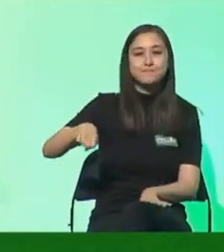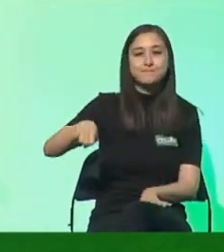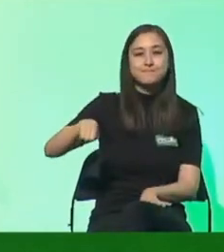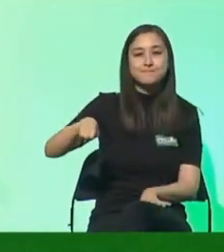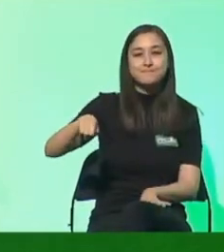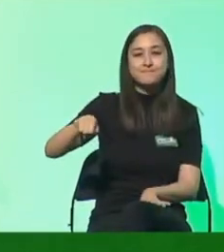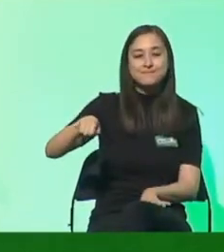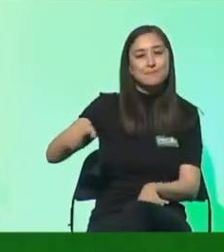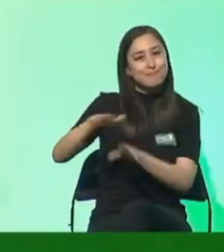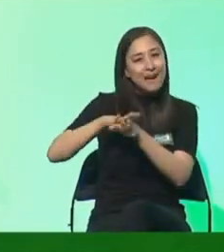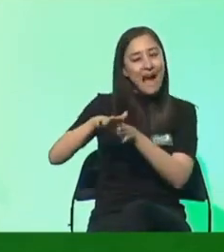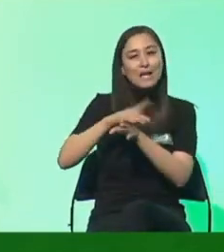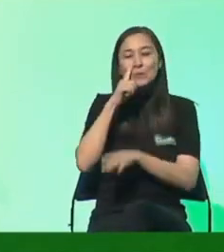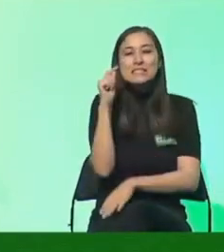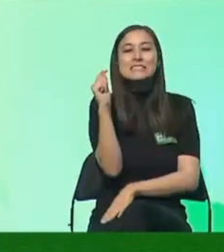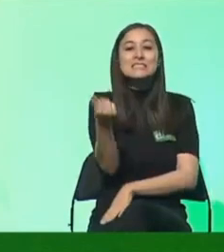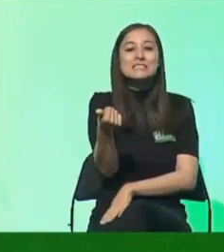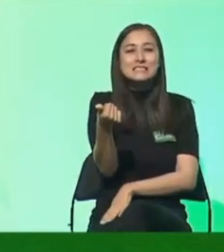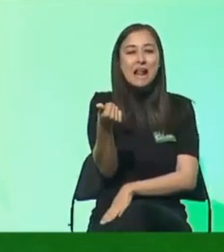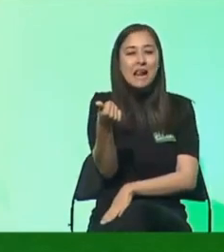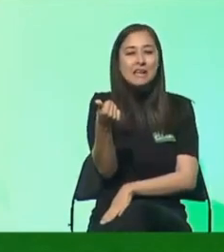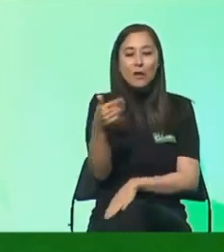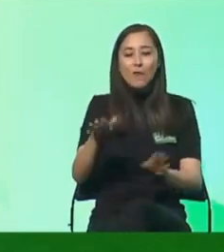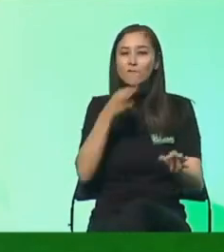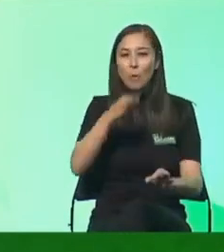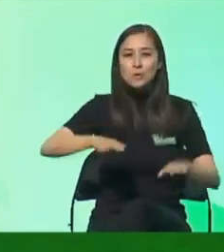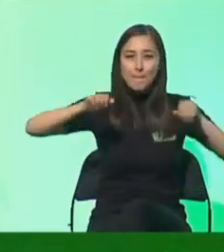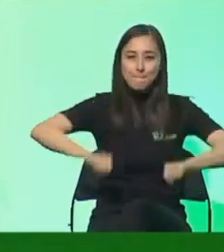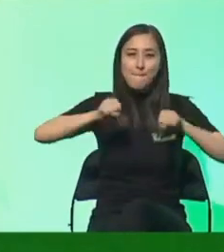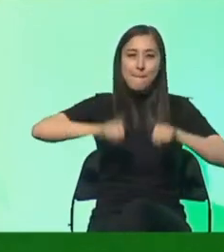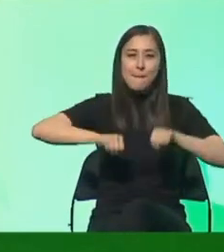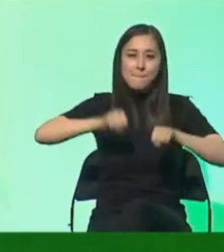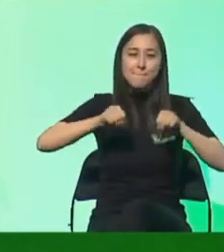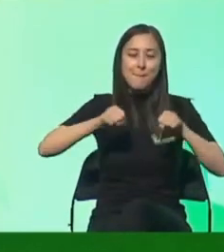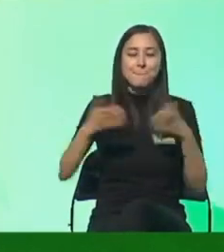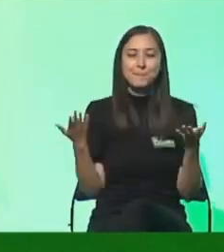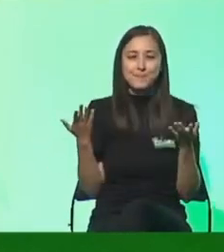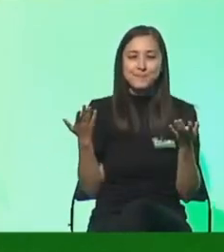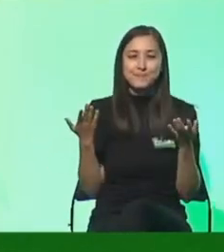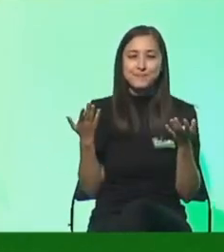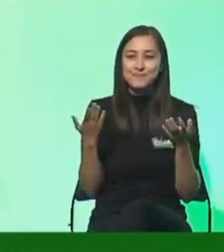oder Tische geklopft und äußerst selten zur Verstärkung mit den Füßen getrampelt. Und so weiter und so weiter.